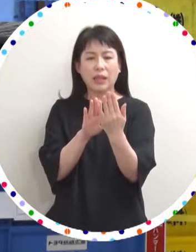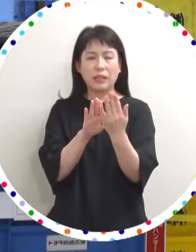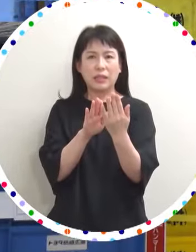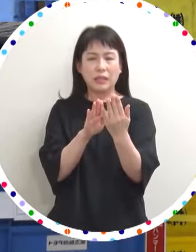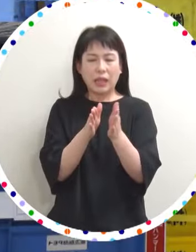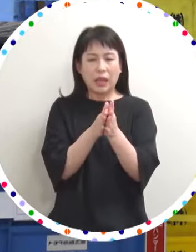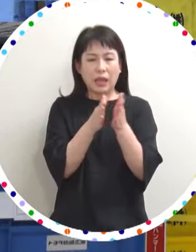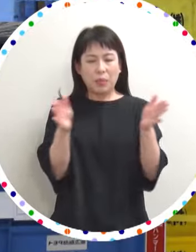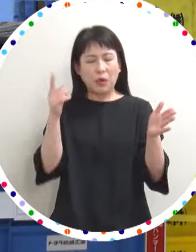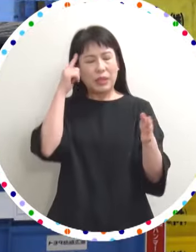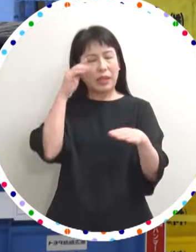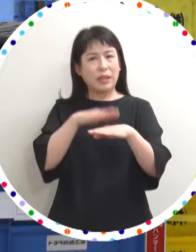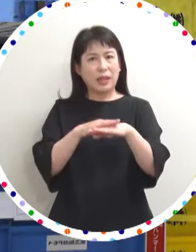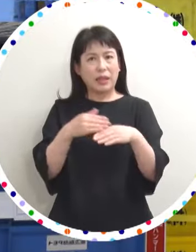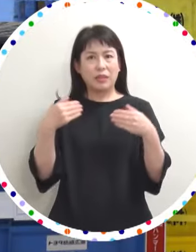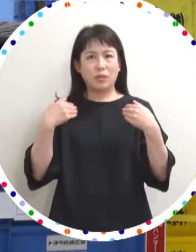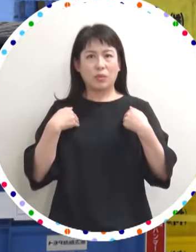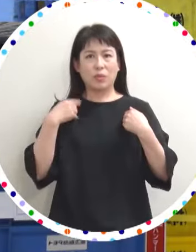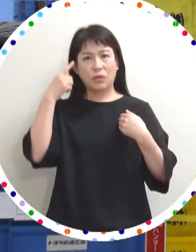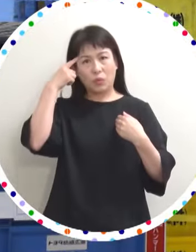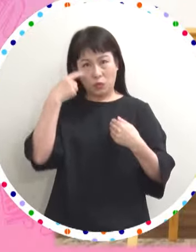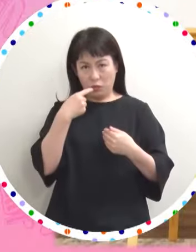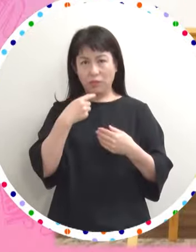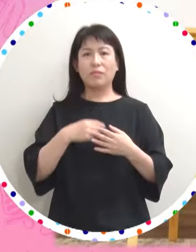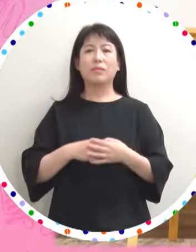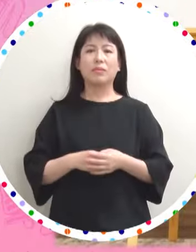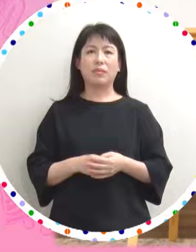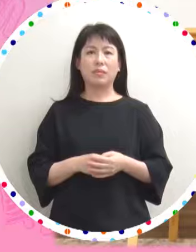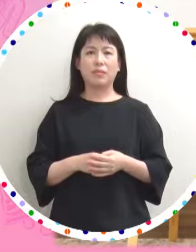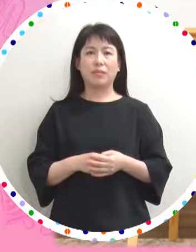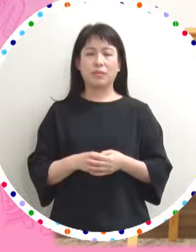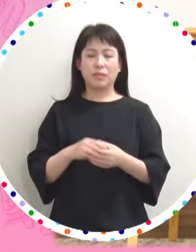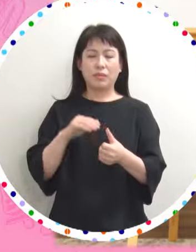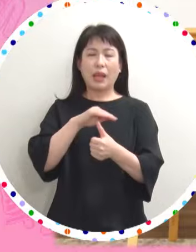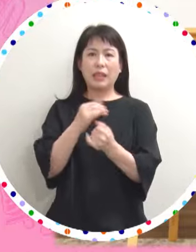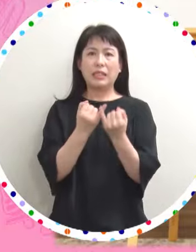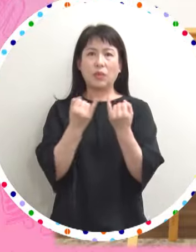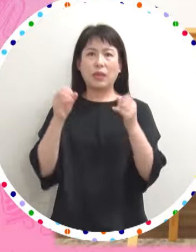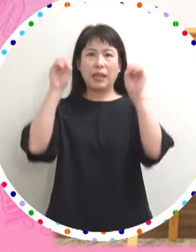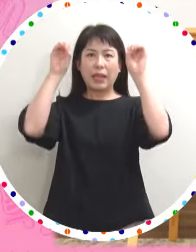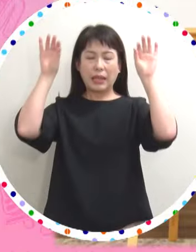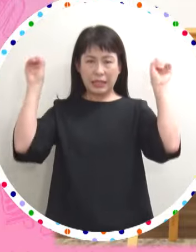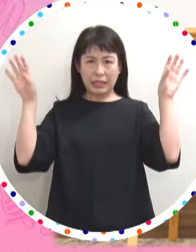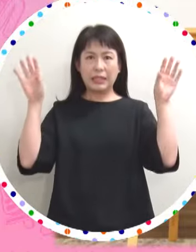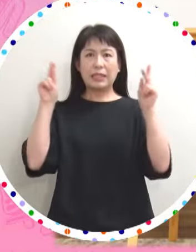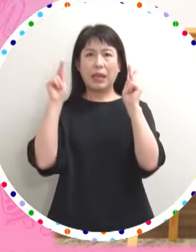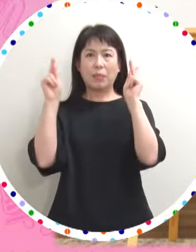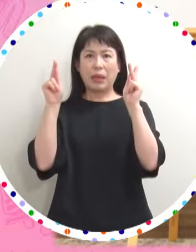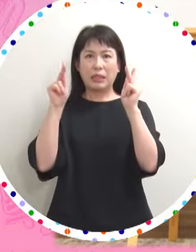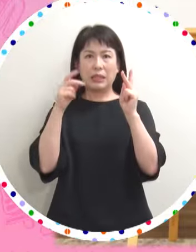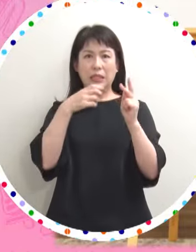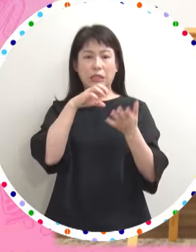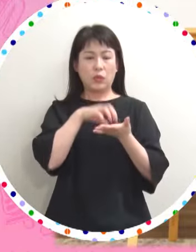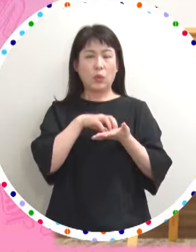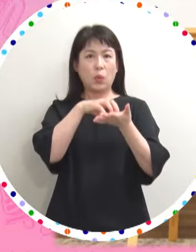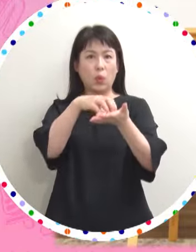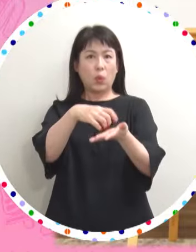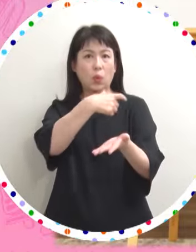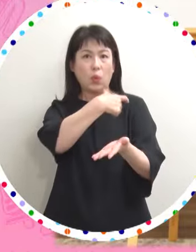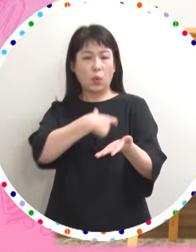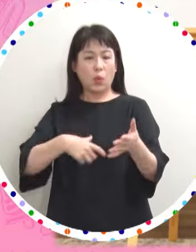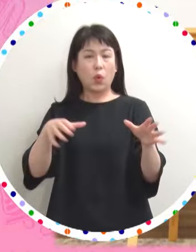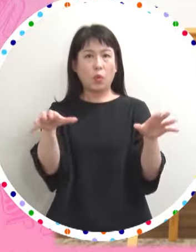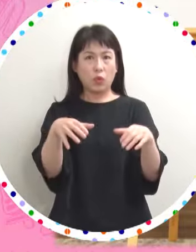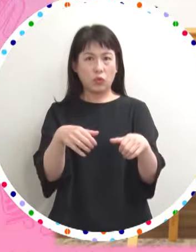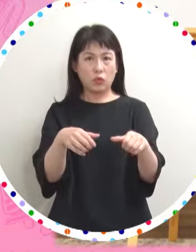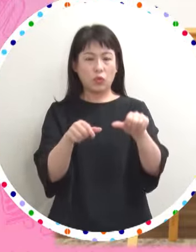ることが必要かなというふうに思っております。 愛知女性輝きカンパニーの表彰候補企業は5月